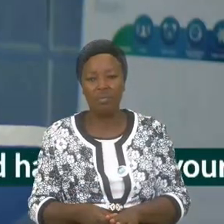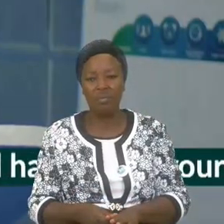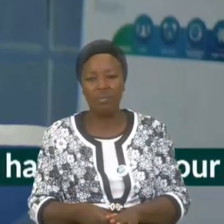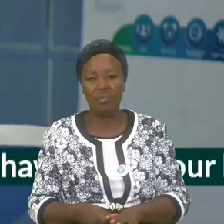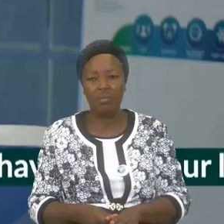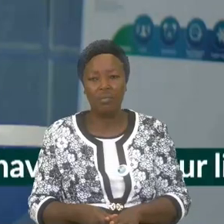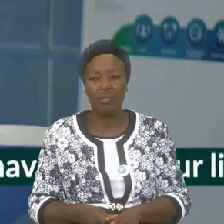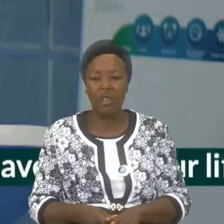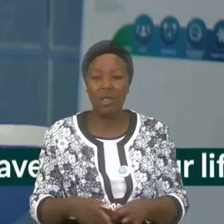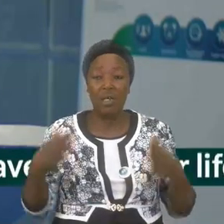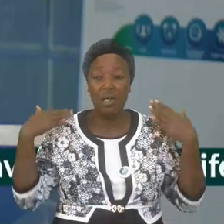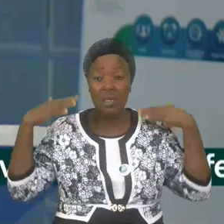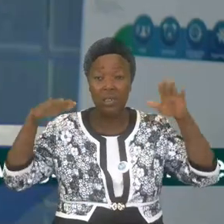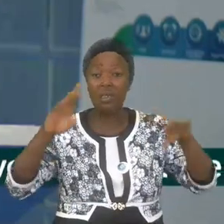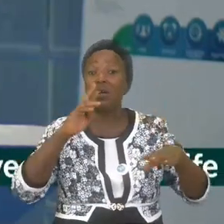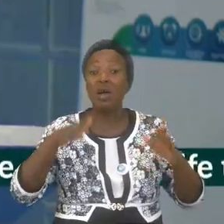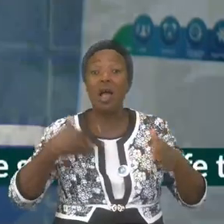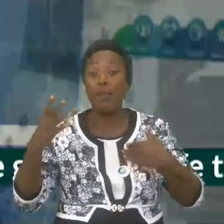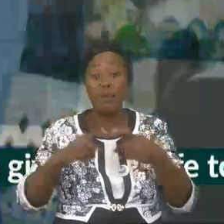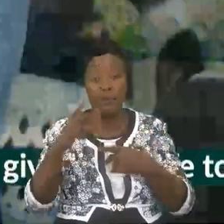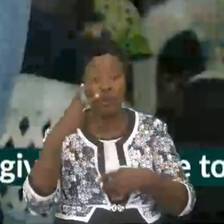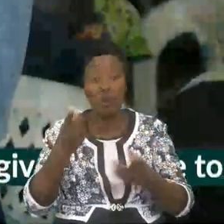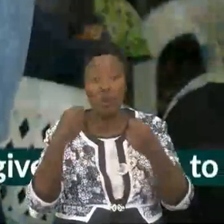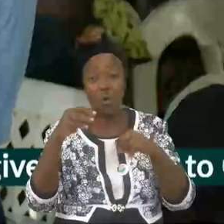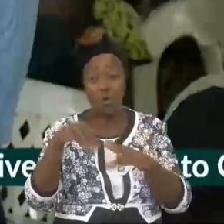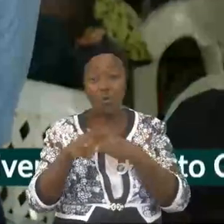Ils sont contents de vous voir venir dans le royaume de Dieu,